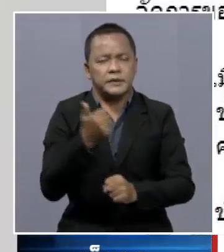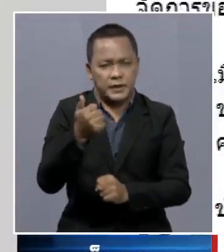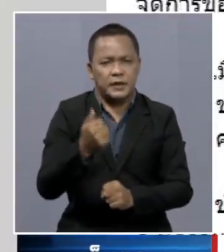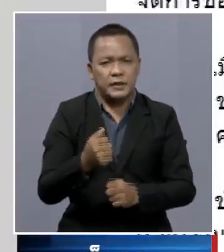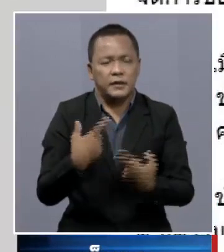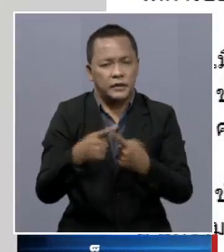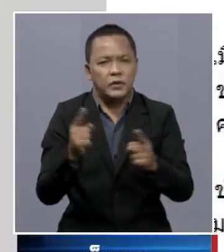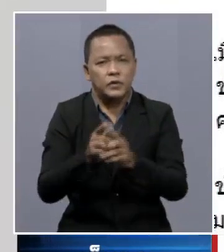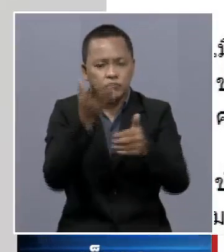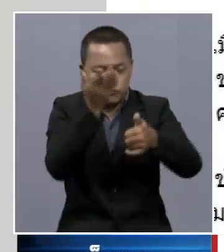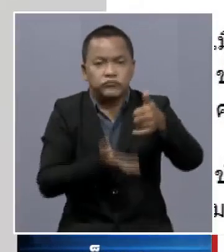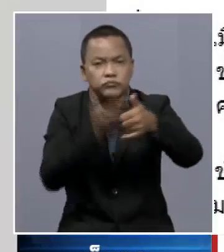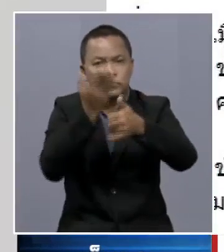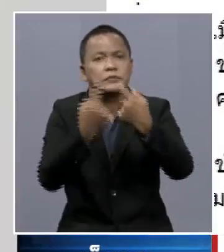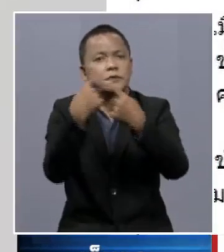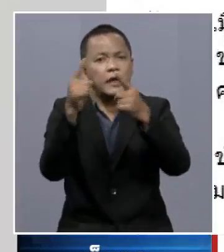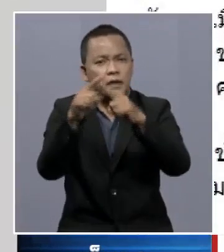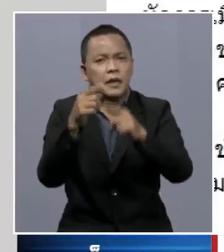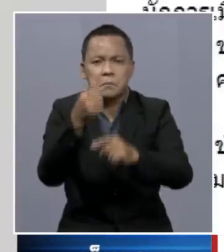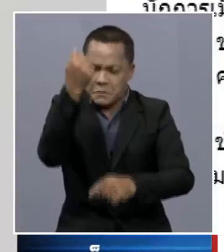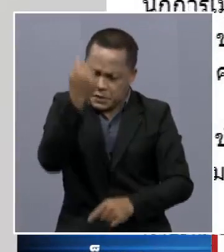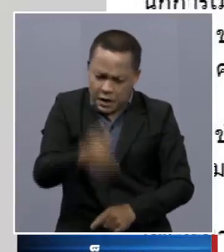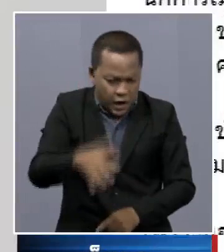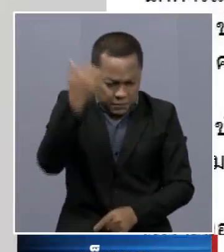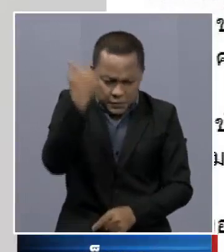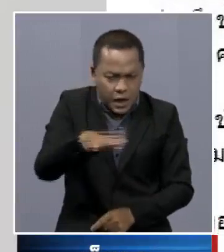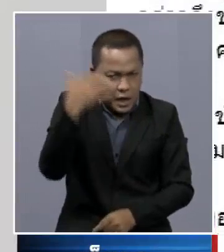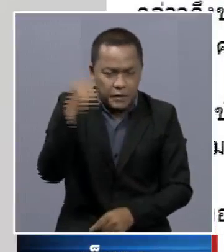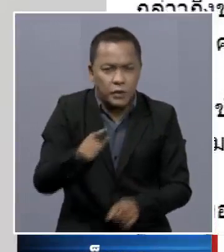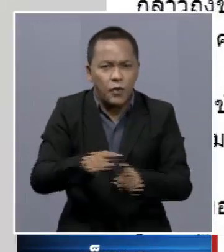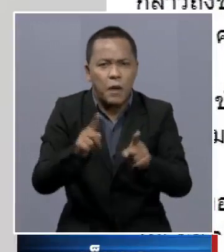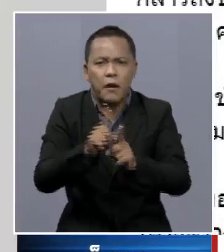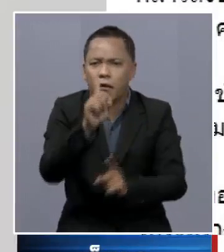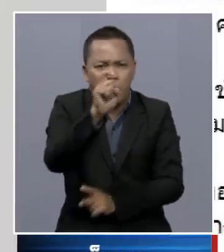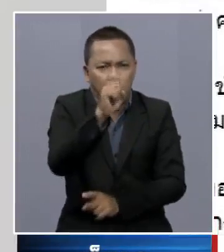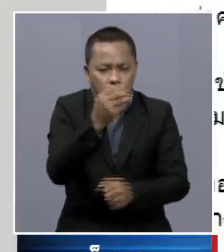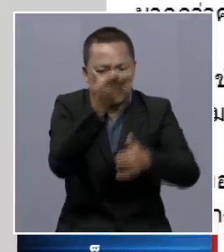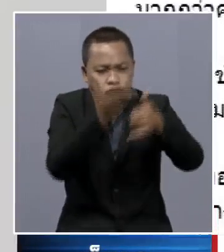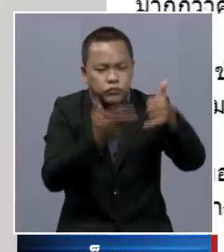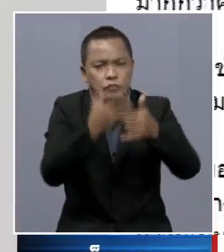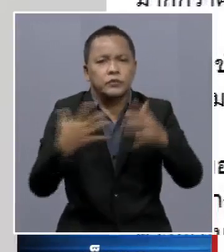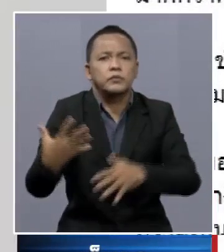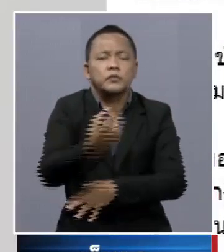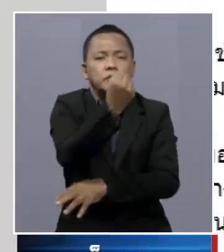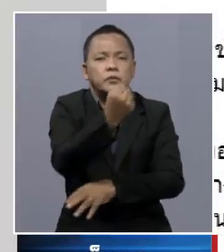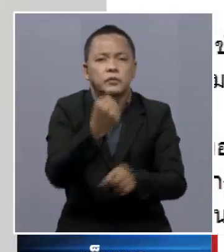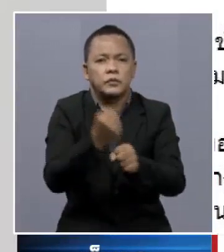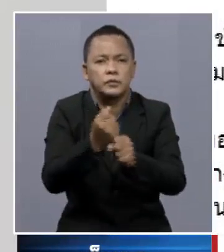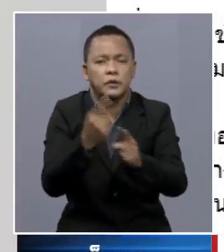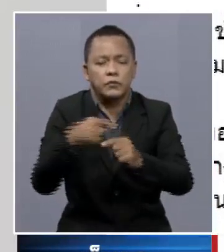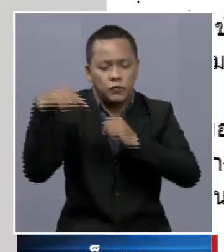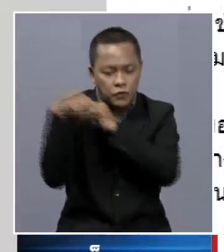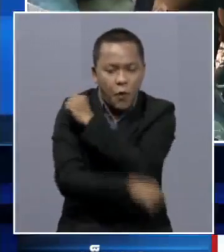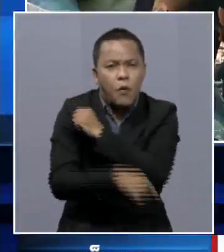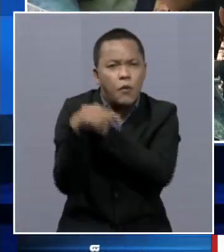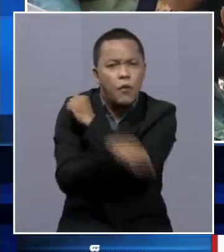ารเมือง ในคุณสมบัติต่างๆเห่านี้ไม่ได้หมายคามวาความเหลวแกของพฤติกรรนัการเมืองเรื่องของการทุ